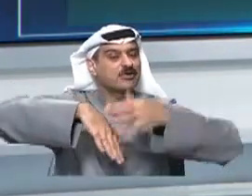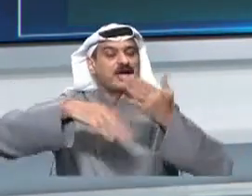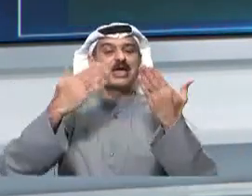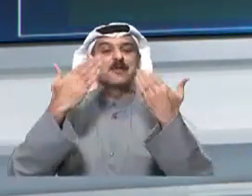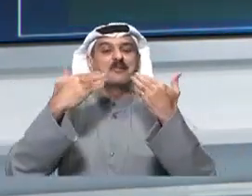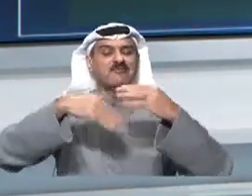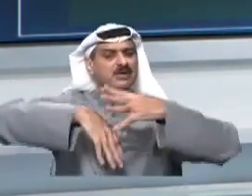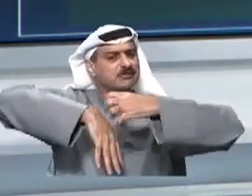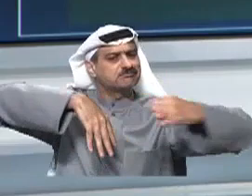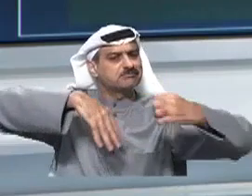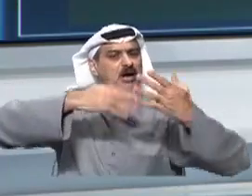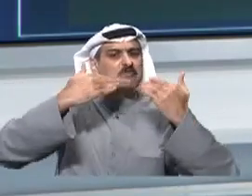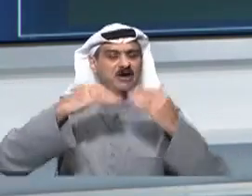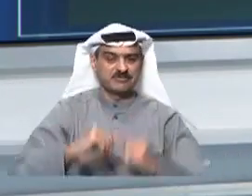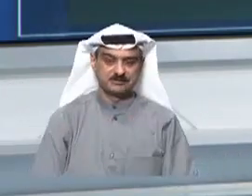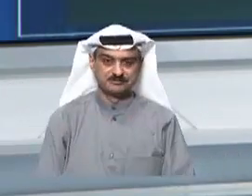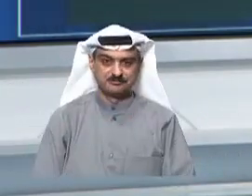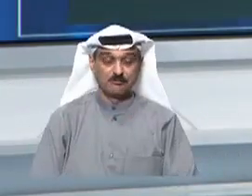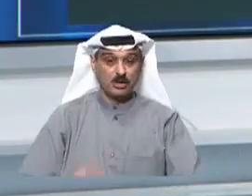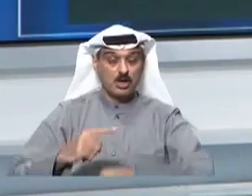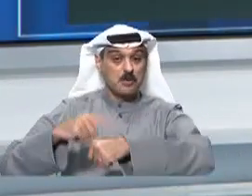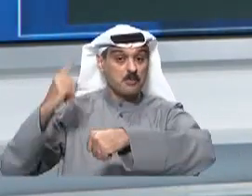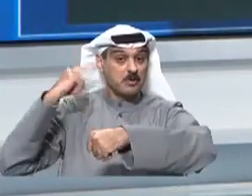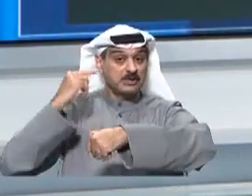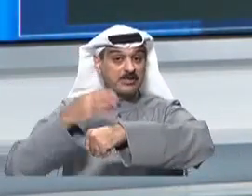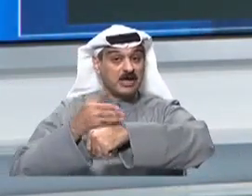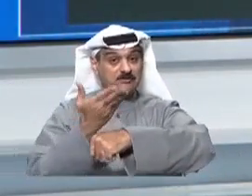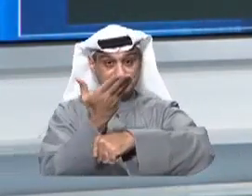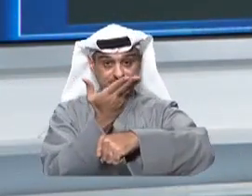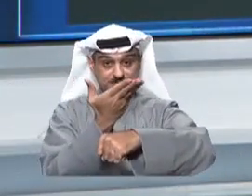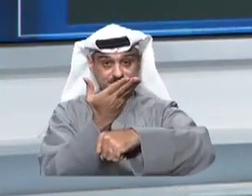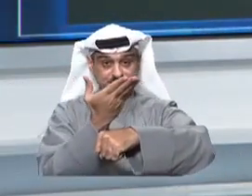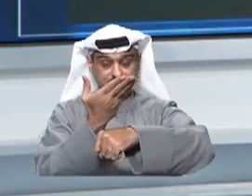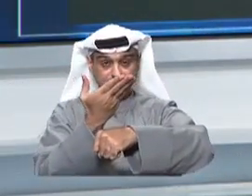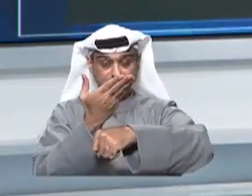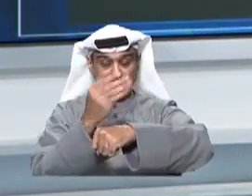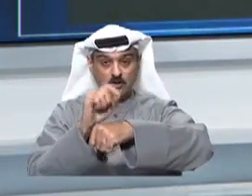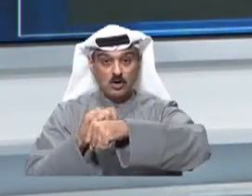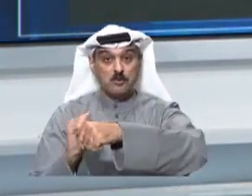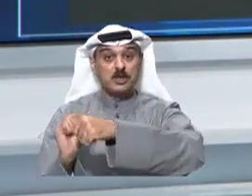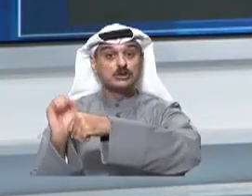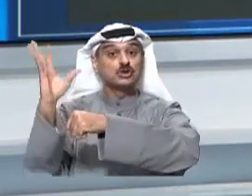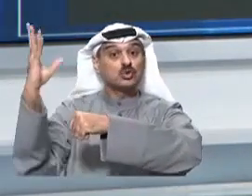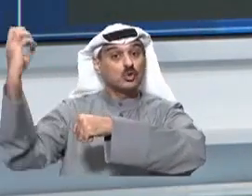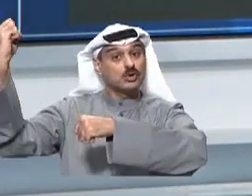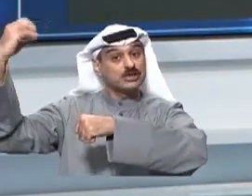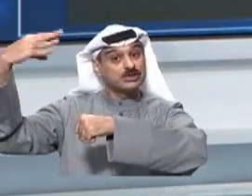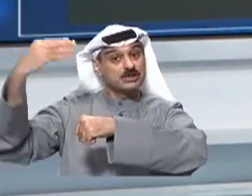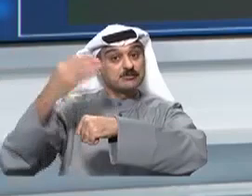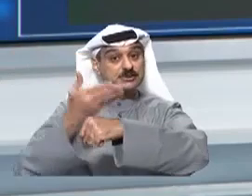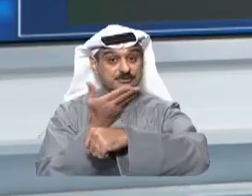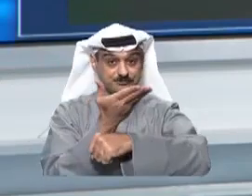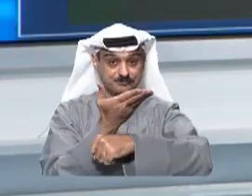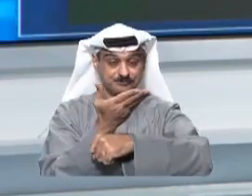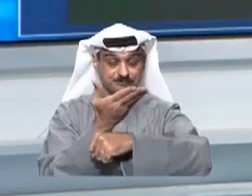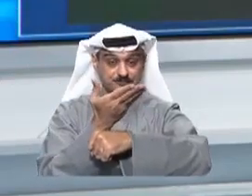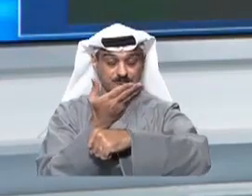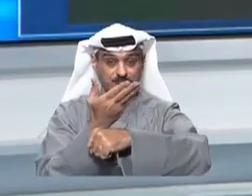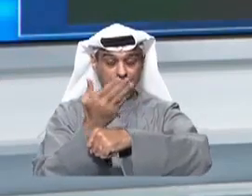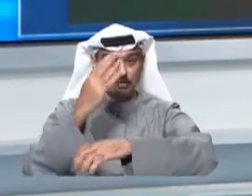الفساد. المواقيت بإذن الله حسب التوقيت المحلي لمدينة الكويت، موعد أذان الفير الساعة 5:14 دقيقة، شروق الشمس